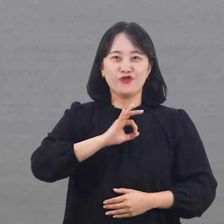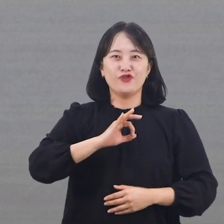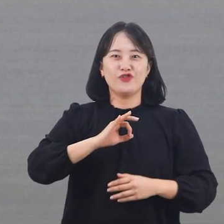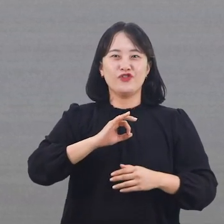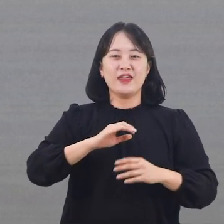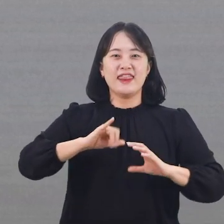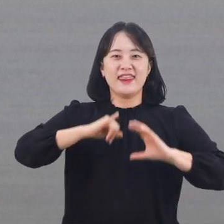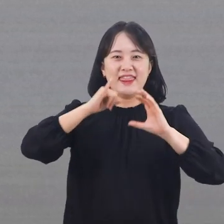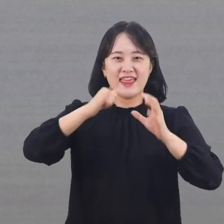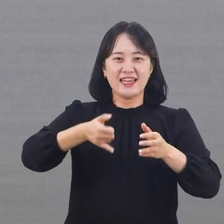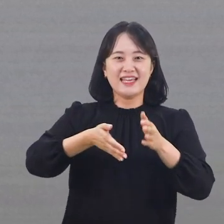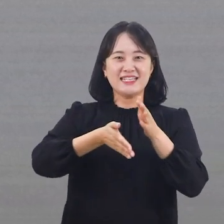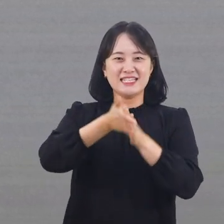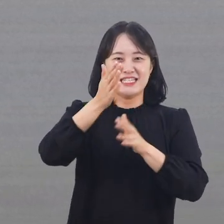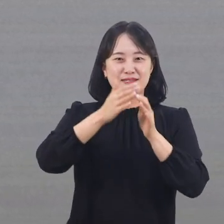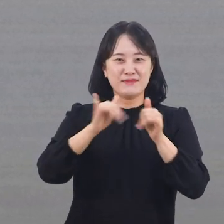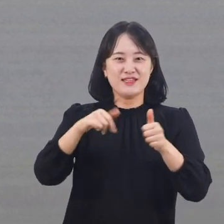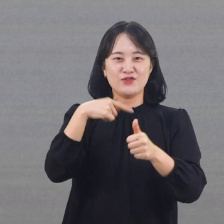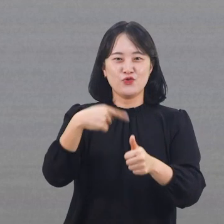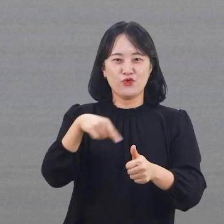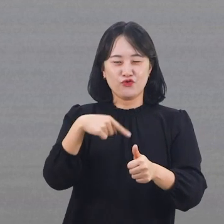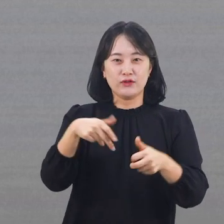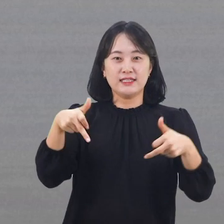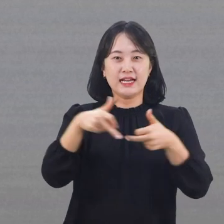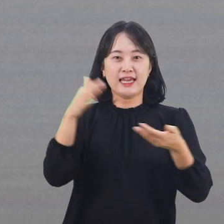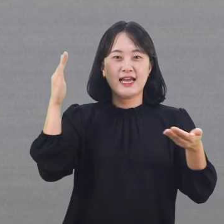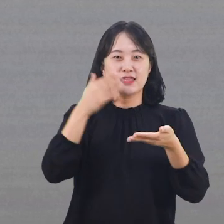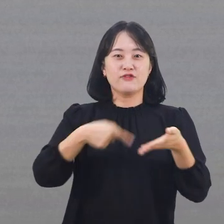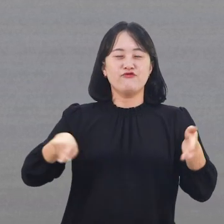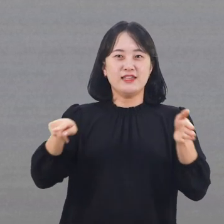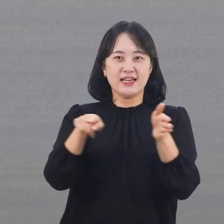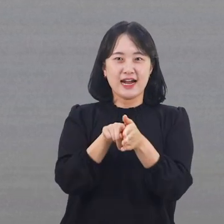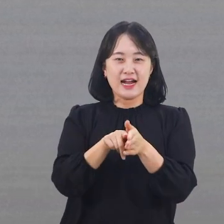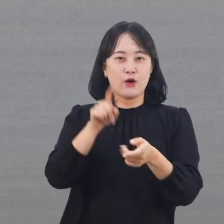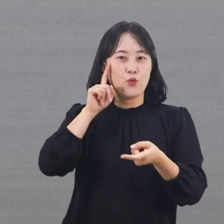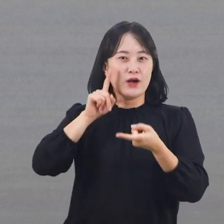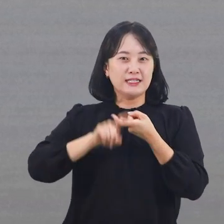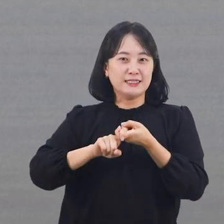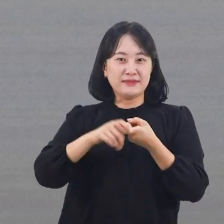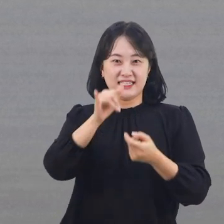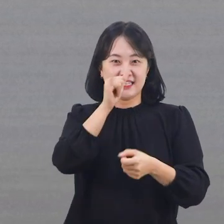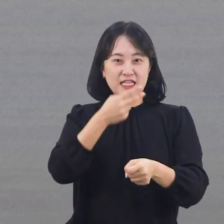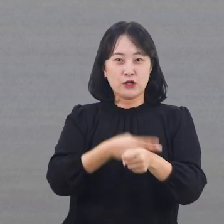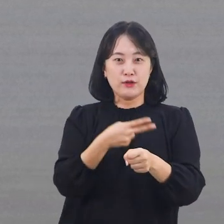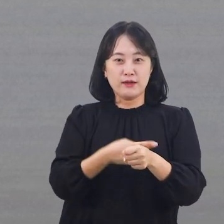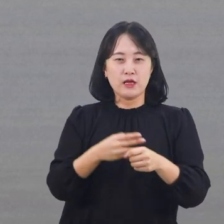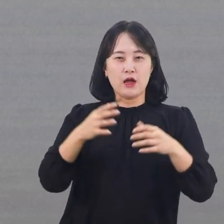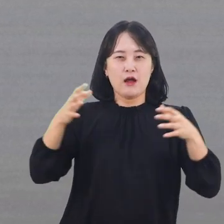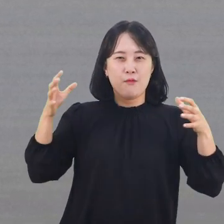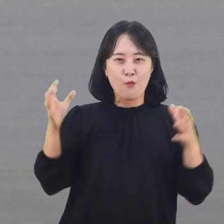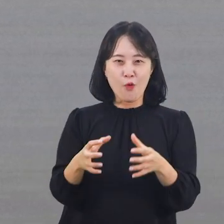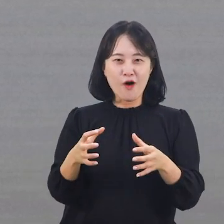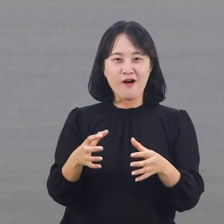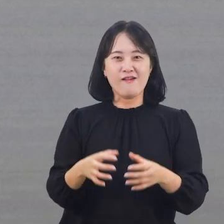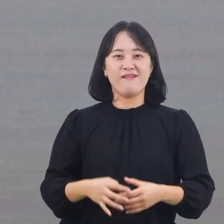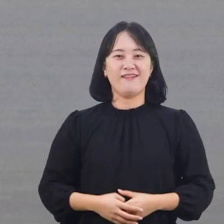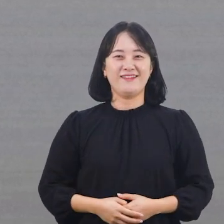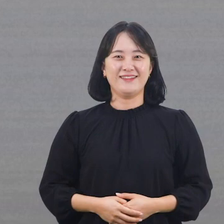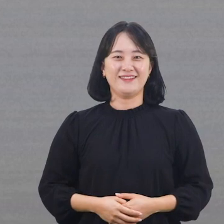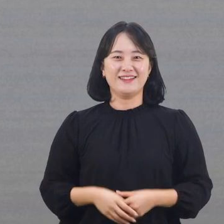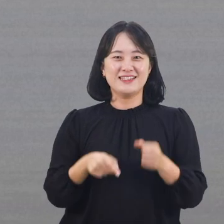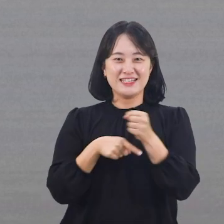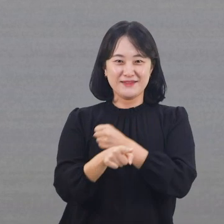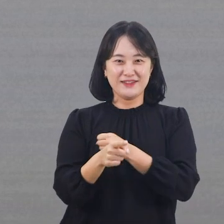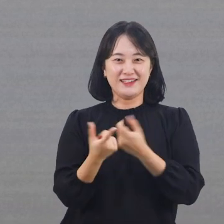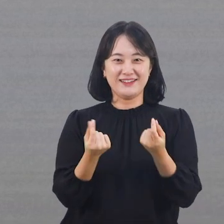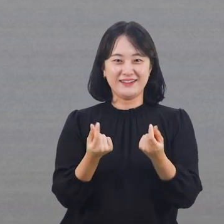세계시민교육의 약자입니다. 장애학생을 위한 세계시민교육에 관심 있는 선생님들 모두 모여라 라는 의미도 가지고 있기도